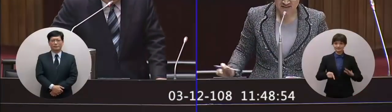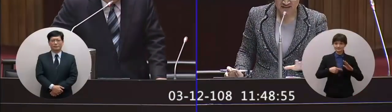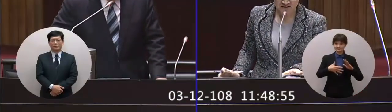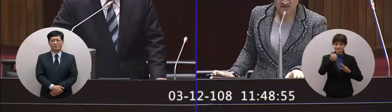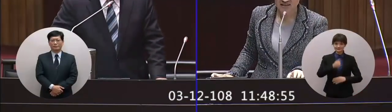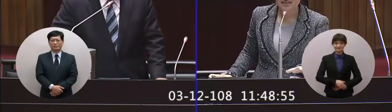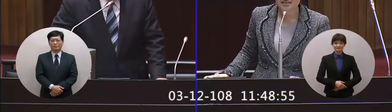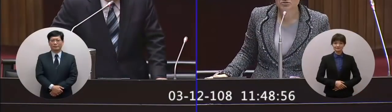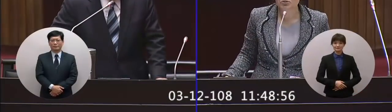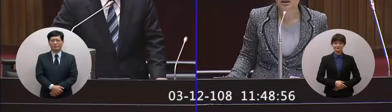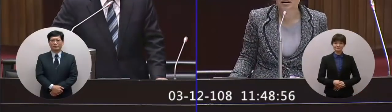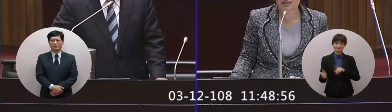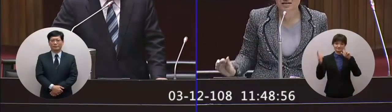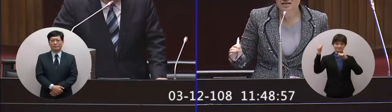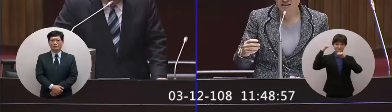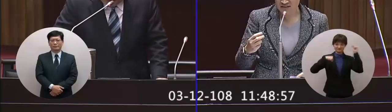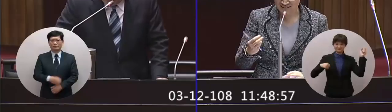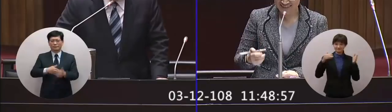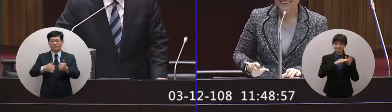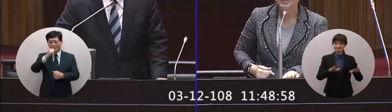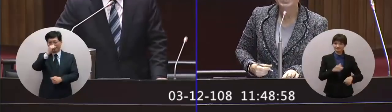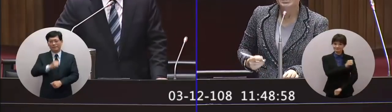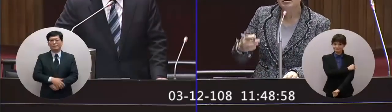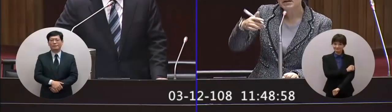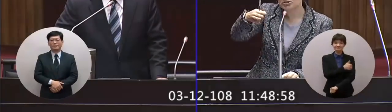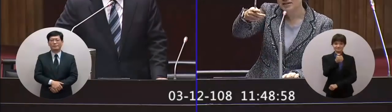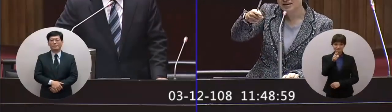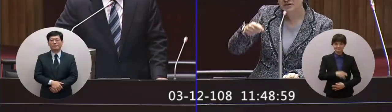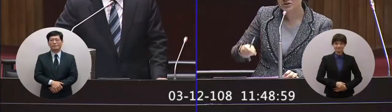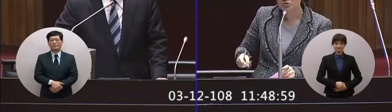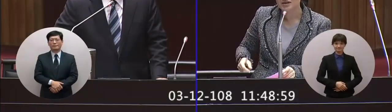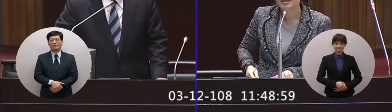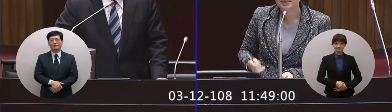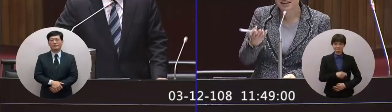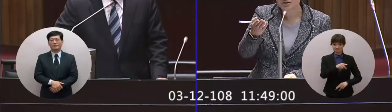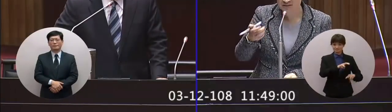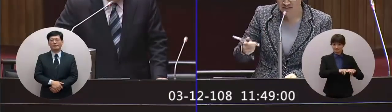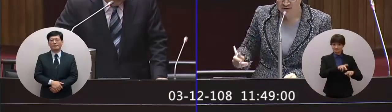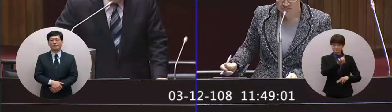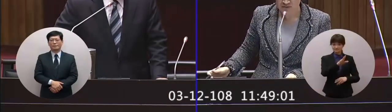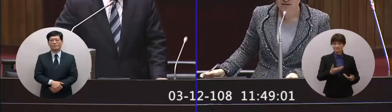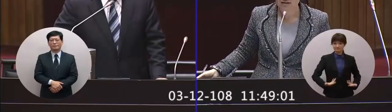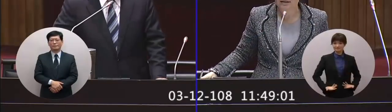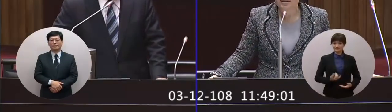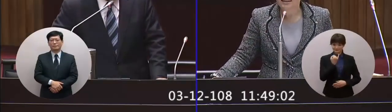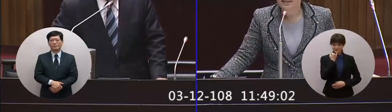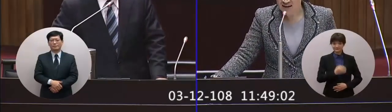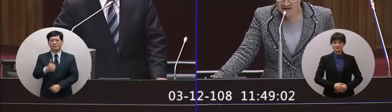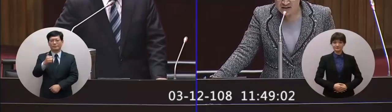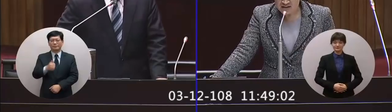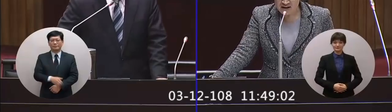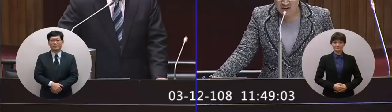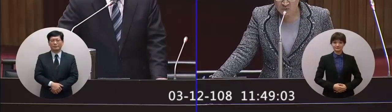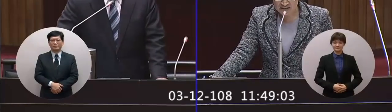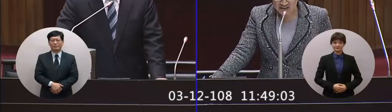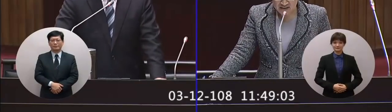院长，一个早上也辛苦了哈。 哎，委员你好。 那备询台那边有位置，叫院长请坐哈。 感谢。